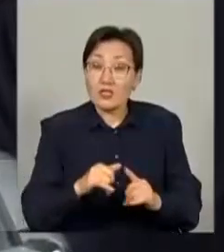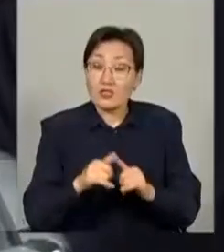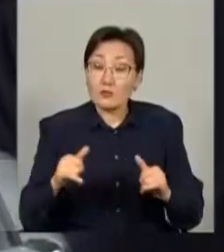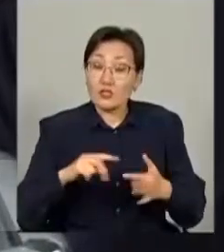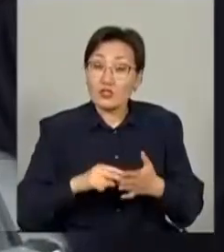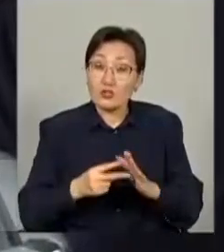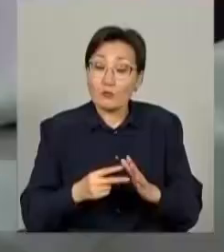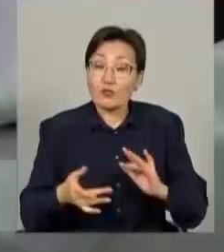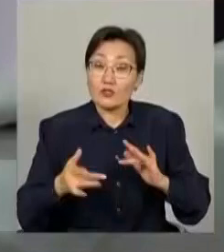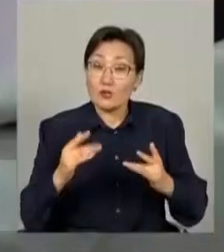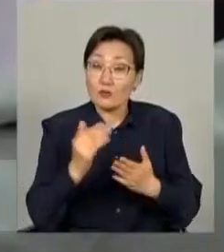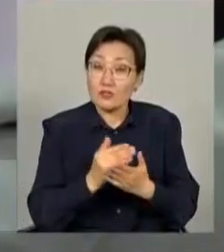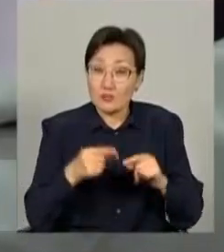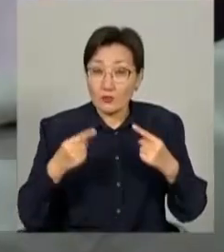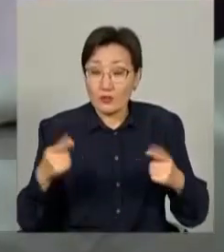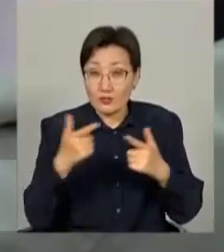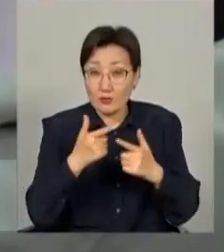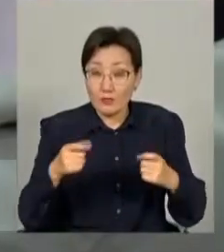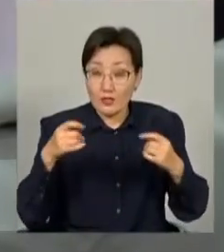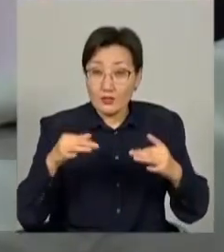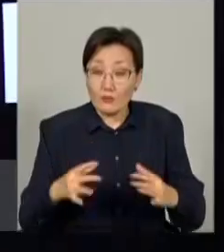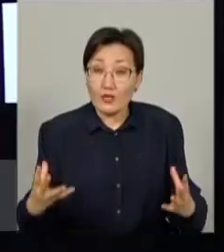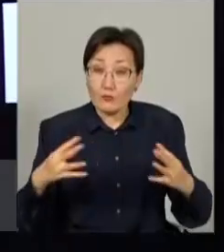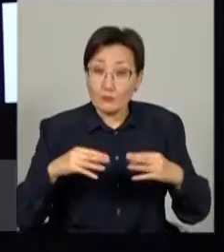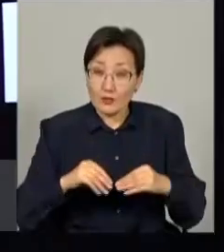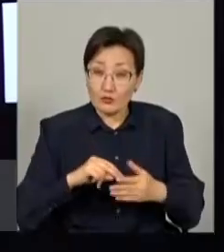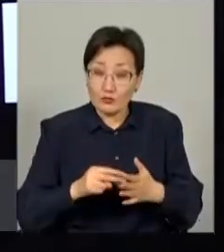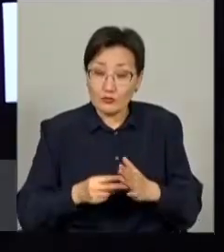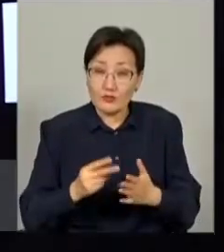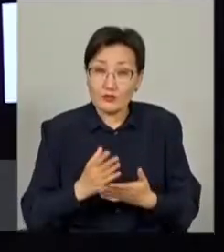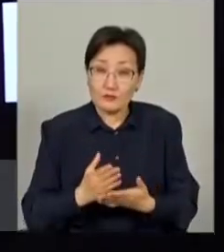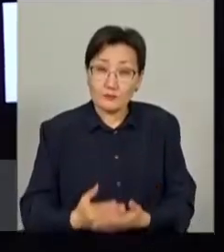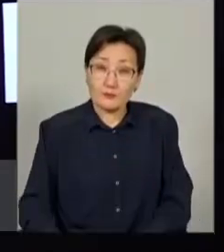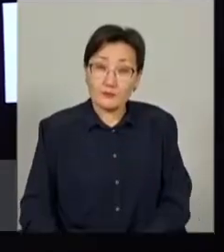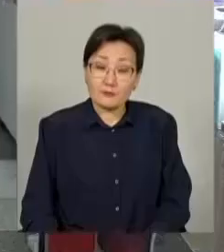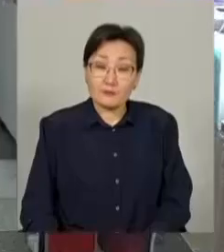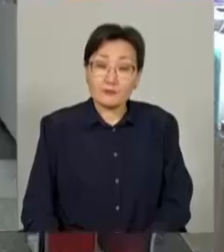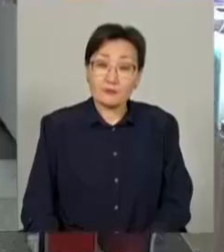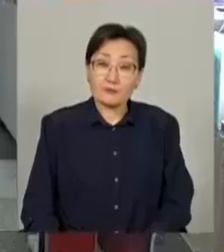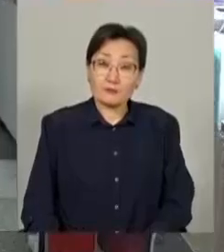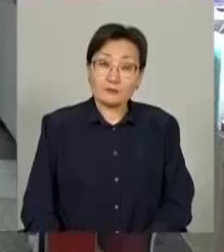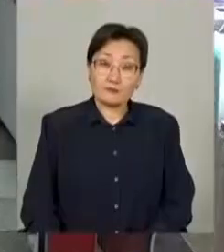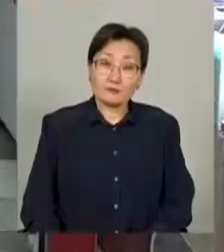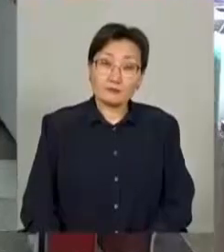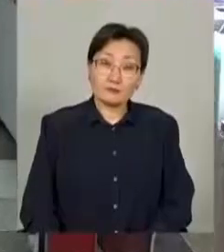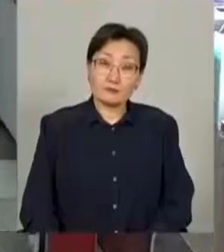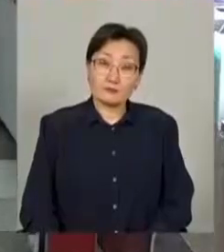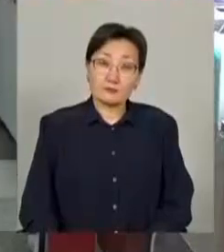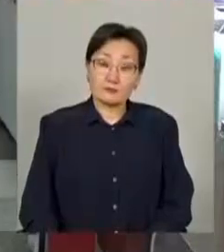жоспарлап отыр. Сайтты өзге де ақпараттық базалармен біріктіру көзделген. Наскен Еркін, Сағындық Нарықов, Алматы телеарнасы.